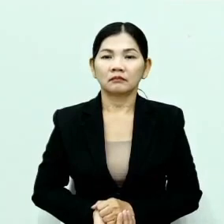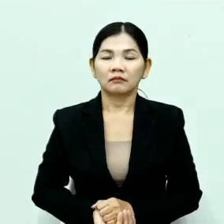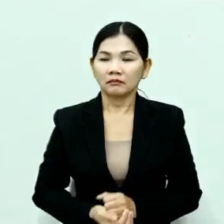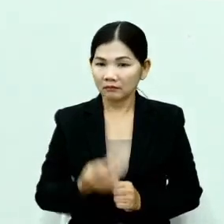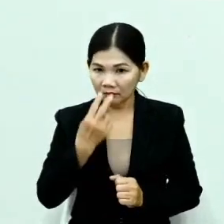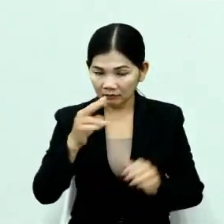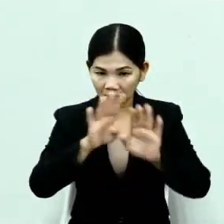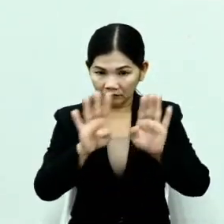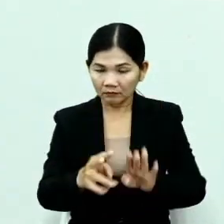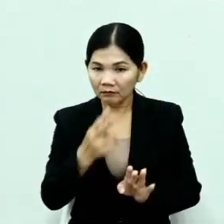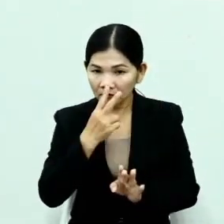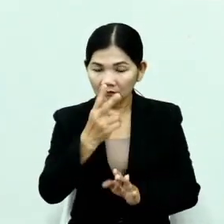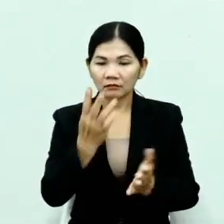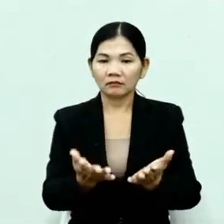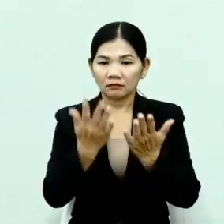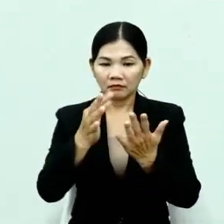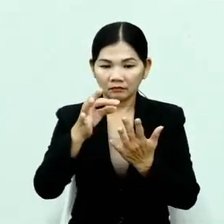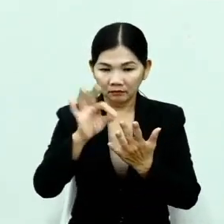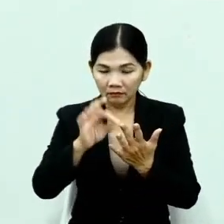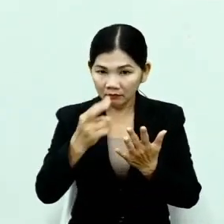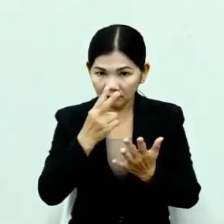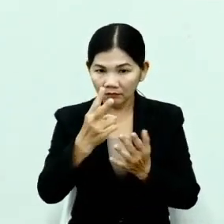នបានមកដាក់ខៀនដើម្បីផ្ទៀងផ្ទាត់